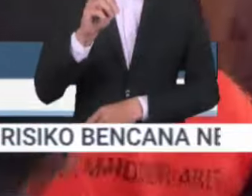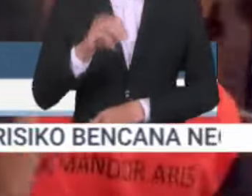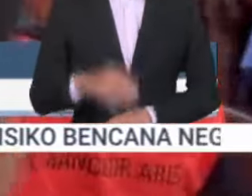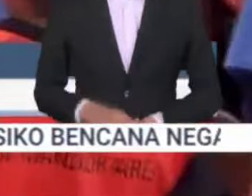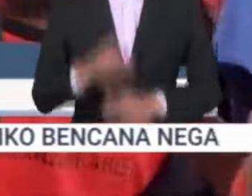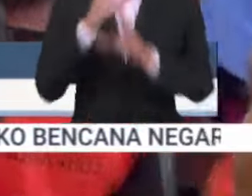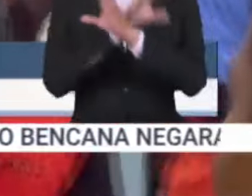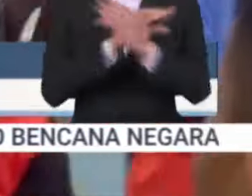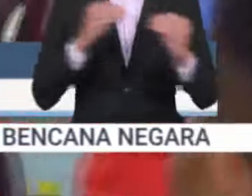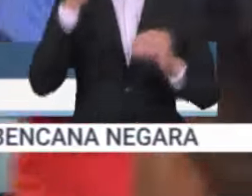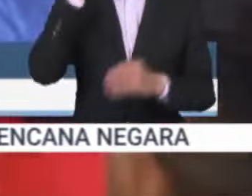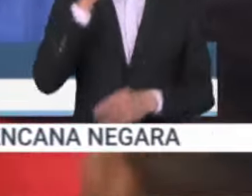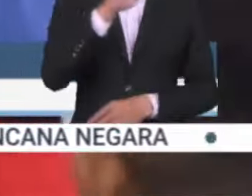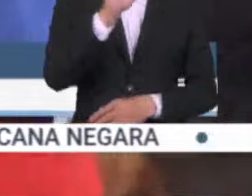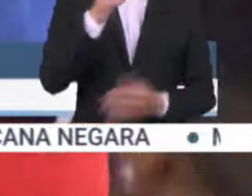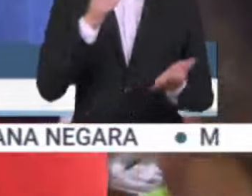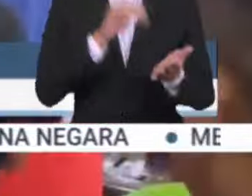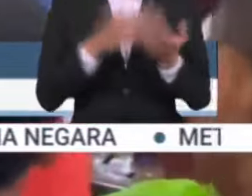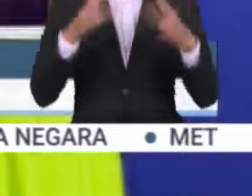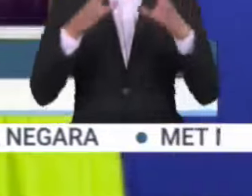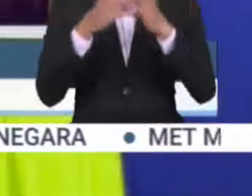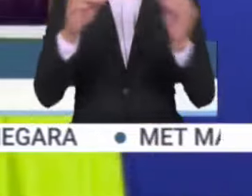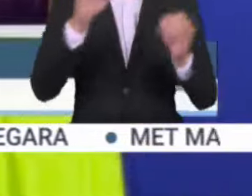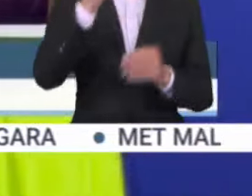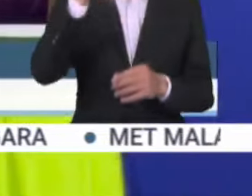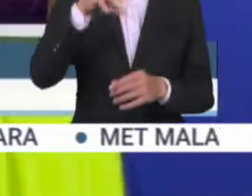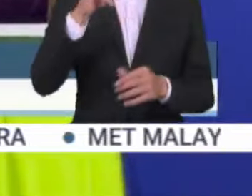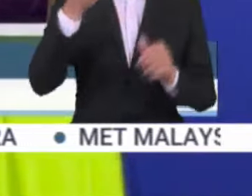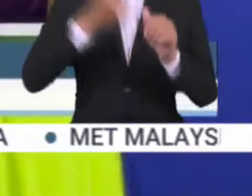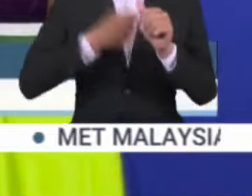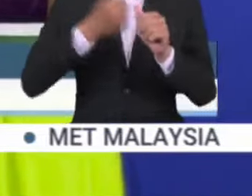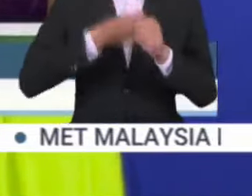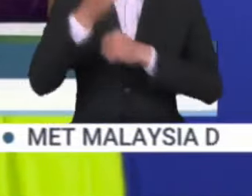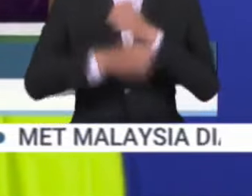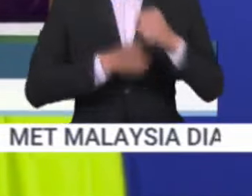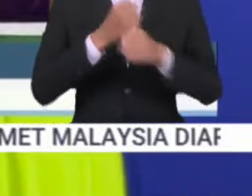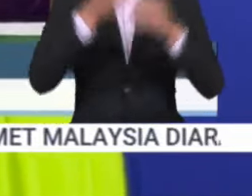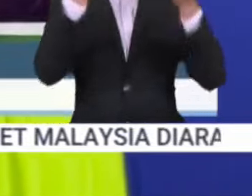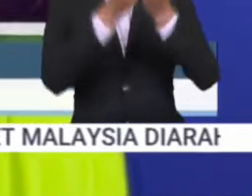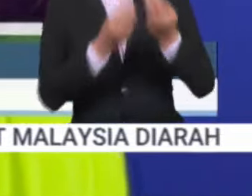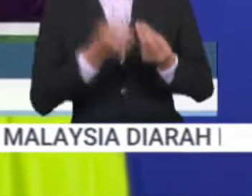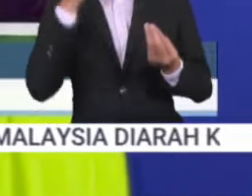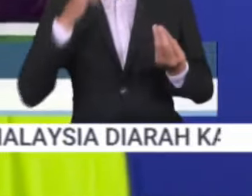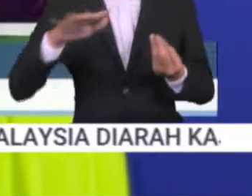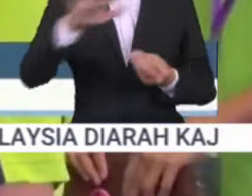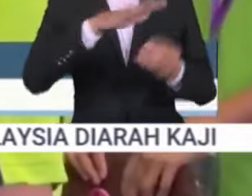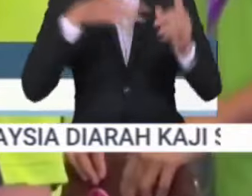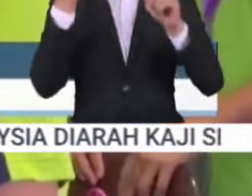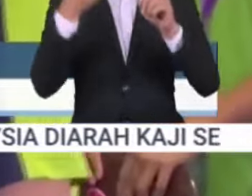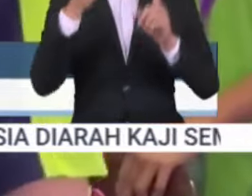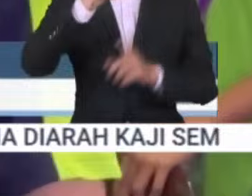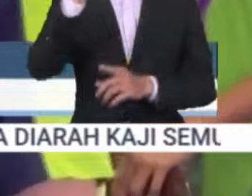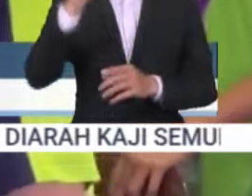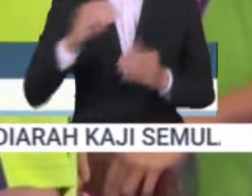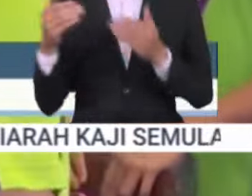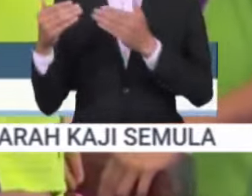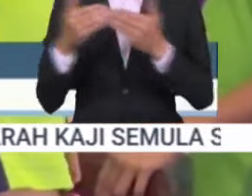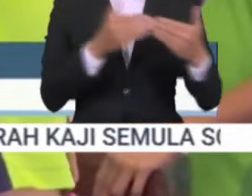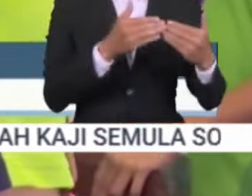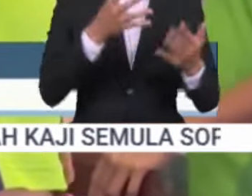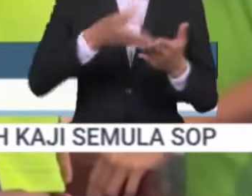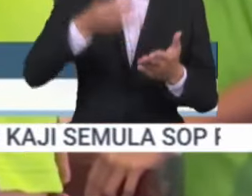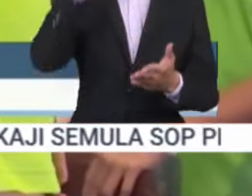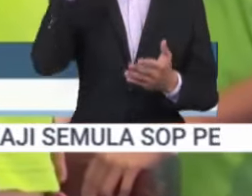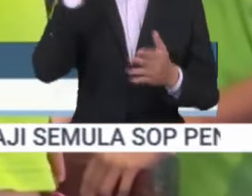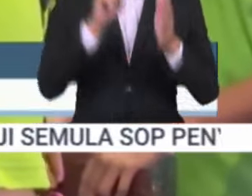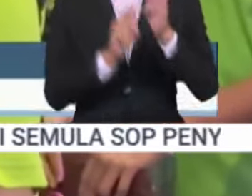Sarawak sekitar 40,000 orang pelajar yang tamat SPM setiap tahun. Dari jumlah tersebut, lebih kurang 15% meneruskan pengajian mereka ke jurusan